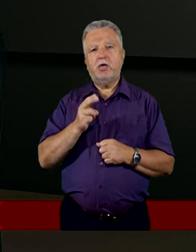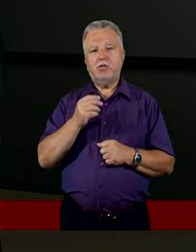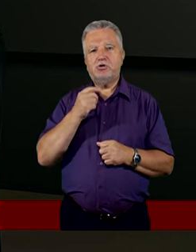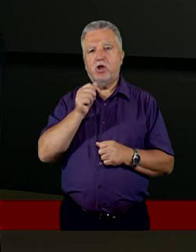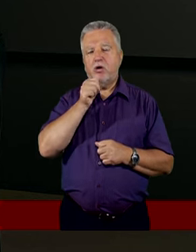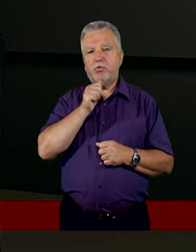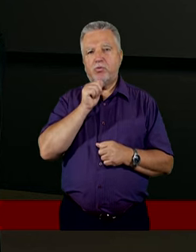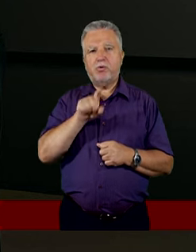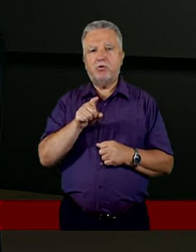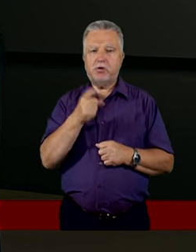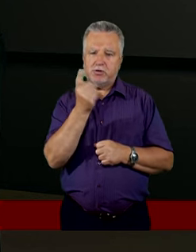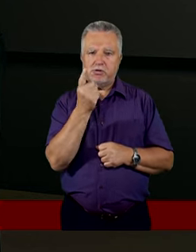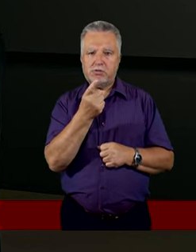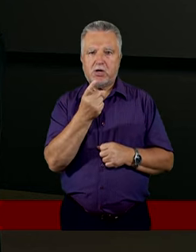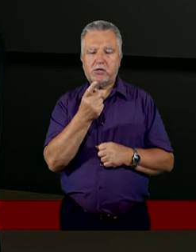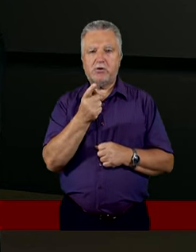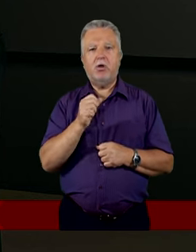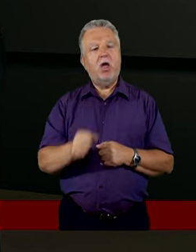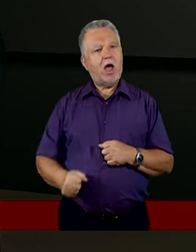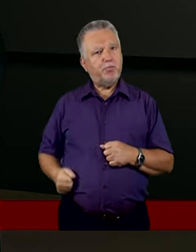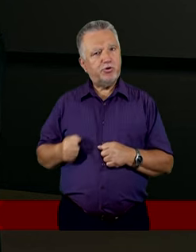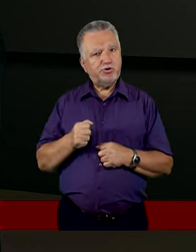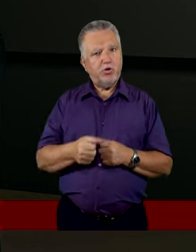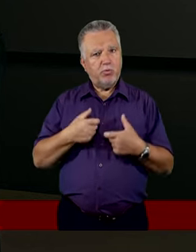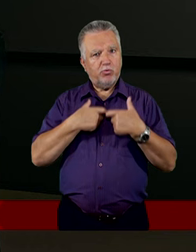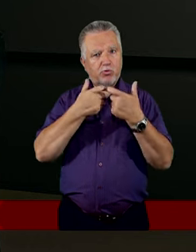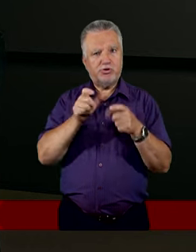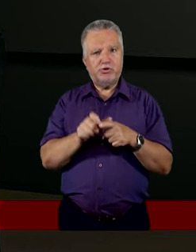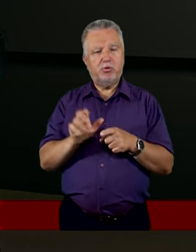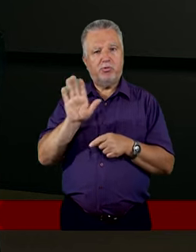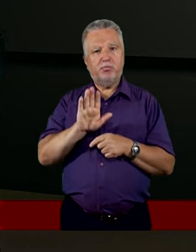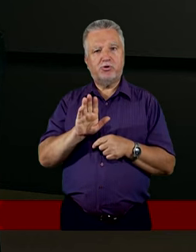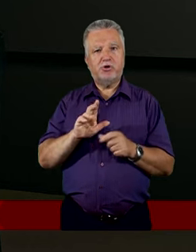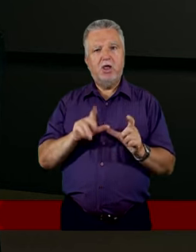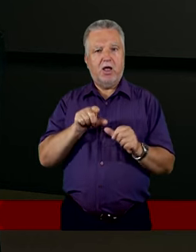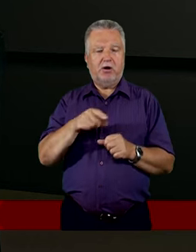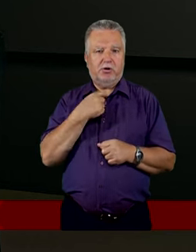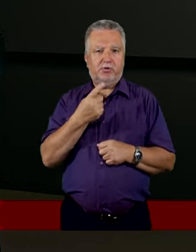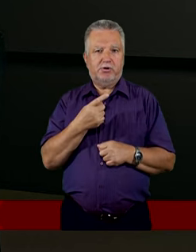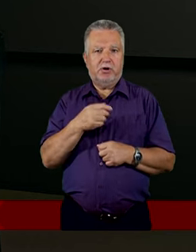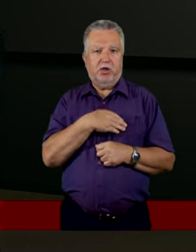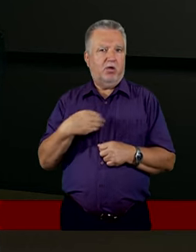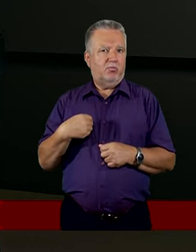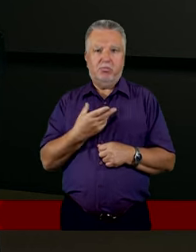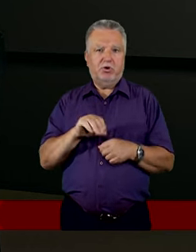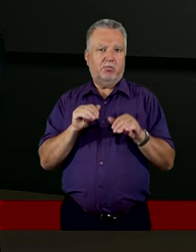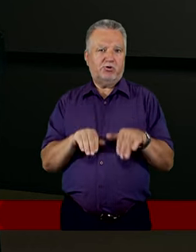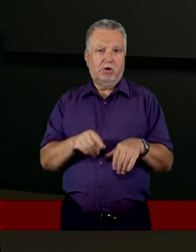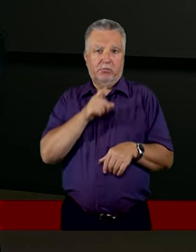Kiedyś próbowano tak i zakazywano apostołom głosić Słowo Boże, ale oni powiedzieli, my nie